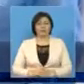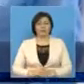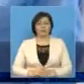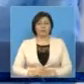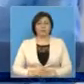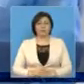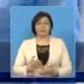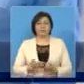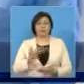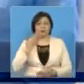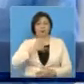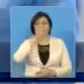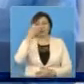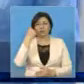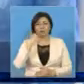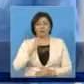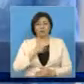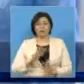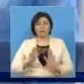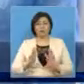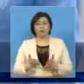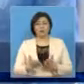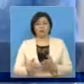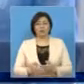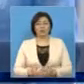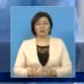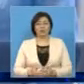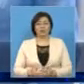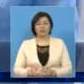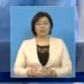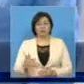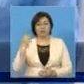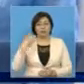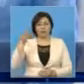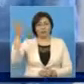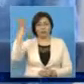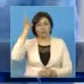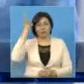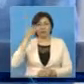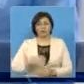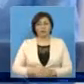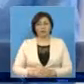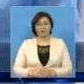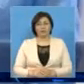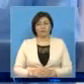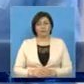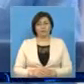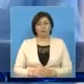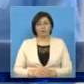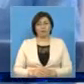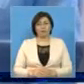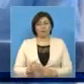мына былтырғы жылдың жағдайлары бәріңізді есіңізде. Оның бәрі жүрген